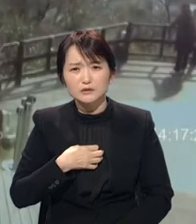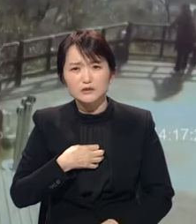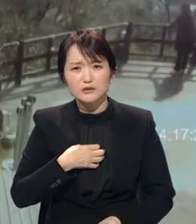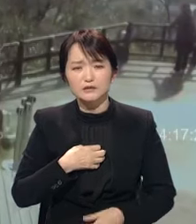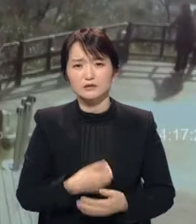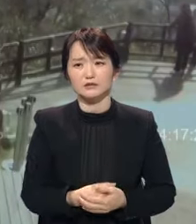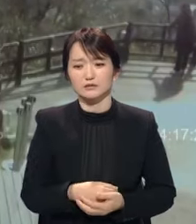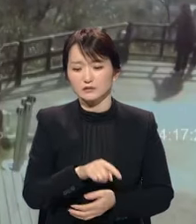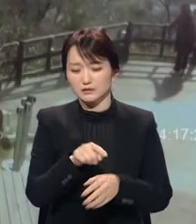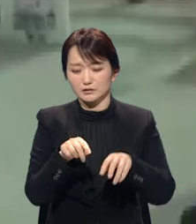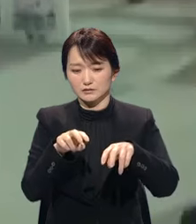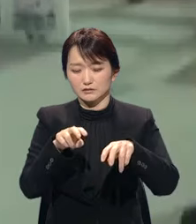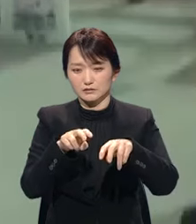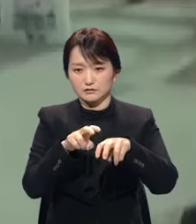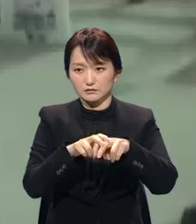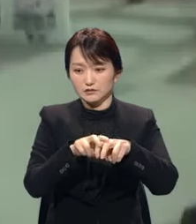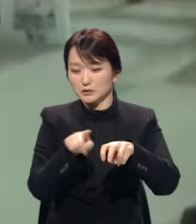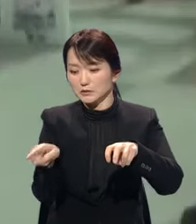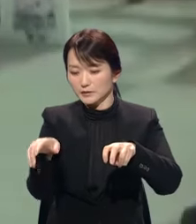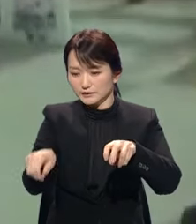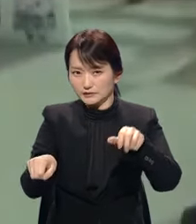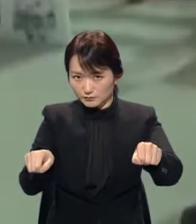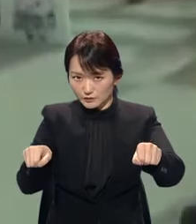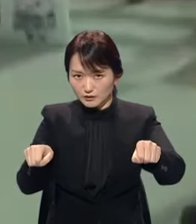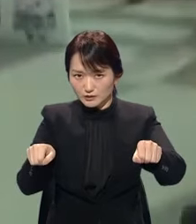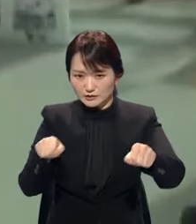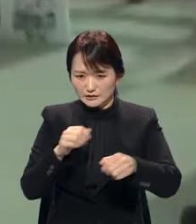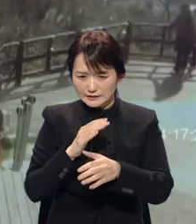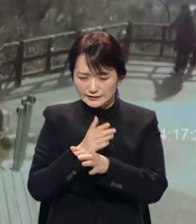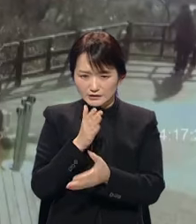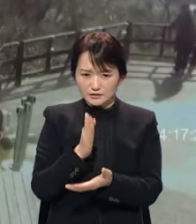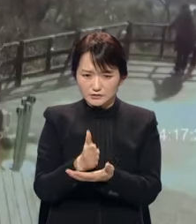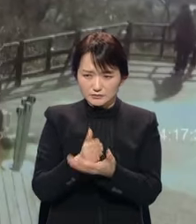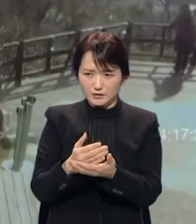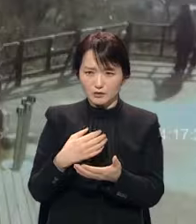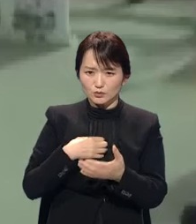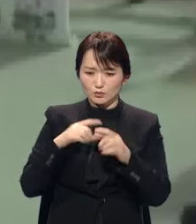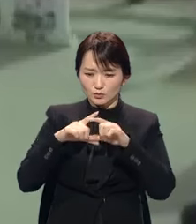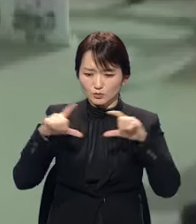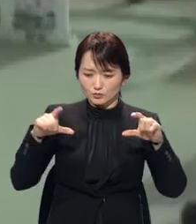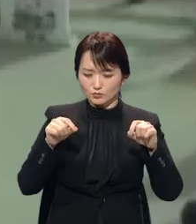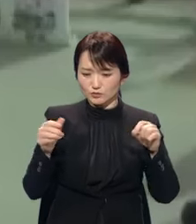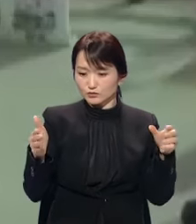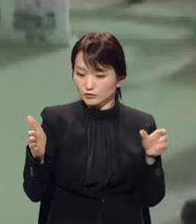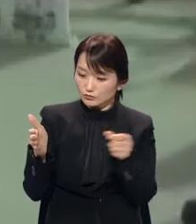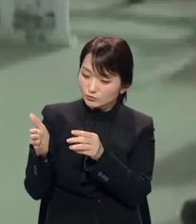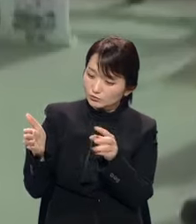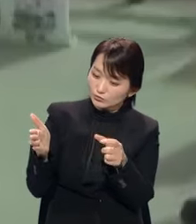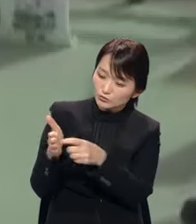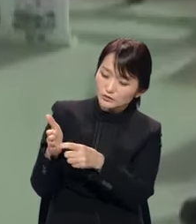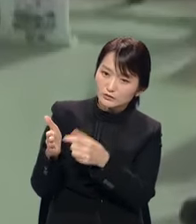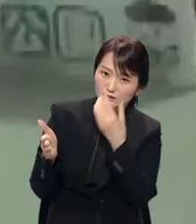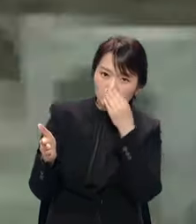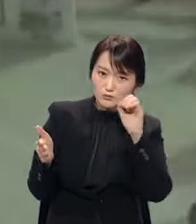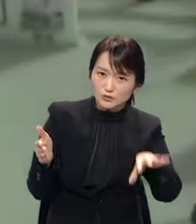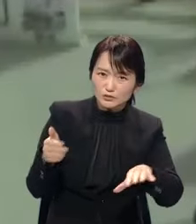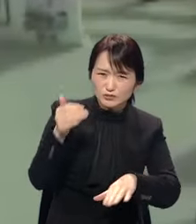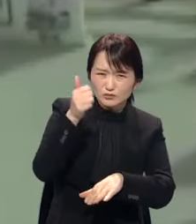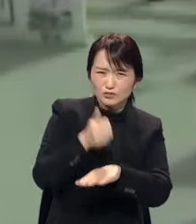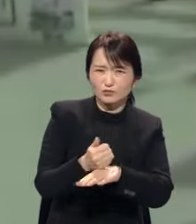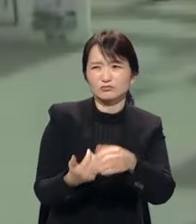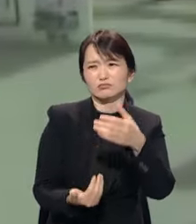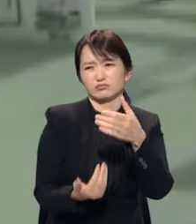잡을 수 있는 손잡이도 있고 장난치지 말라는 경고문도 붙어있다고 합니다. 그런데 그 말을 무시하다 결국 끔찍한 사고를 내고